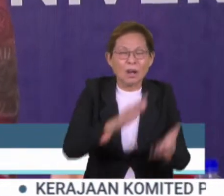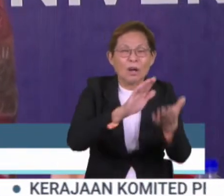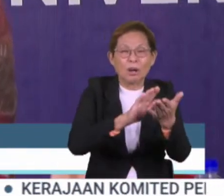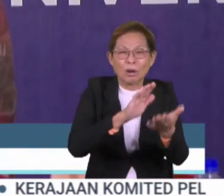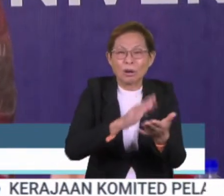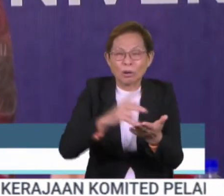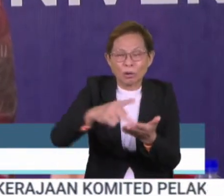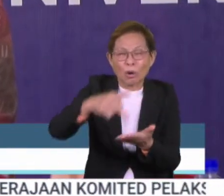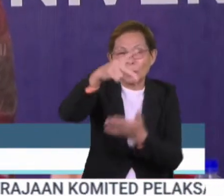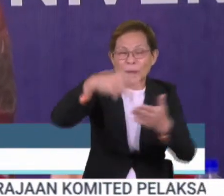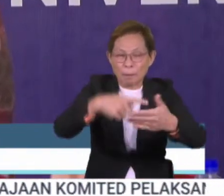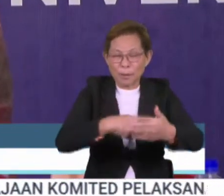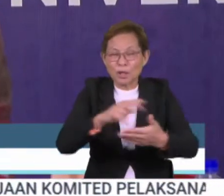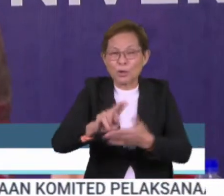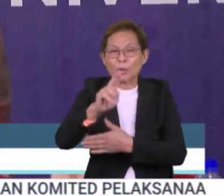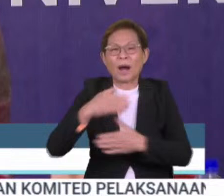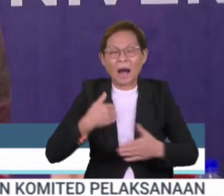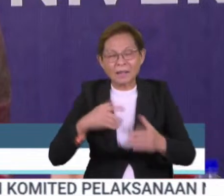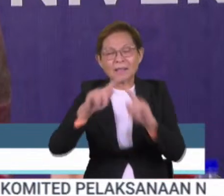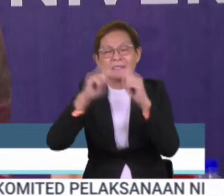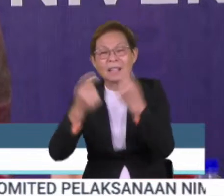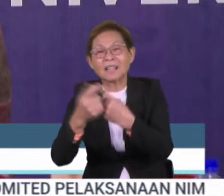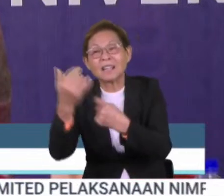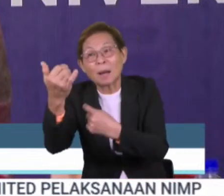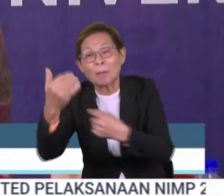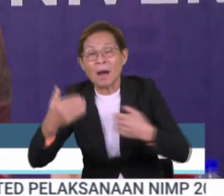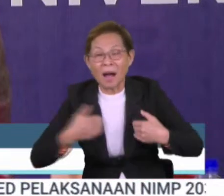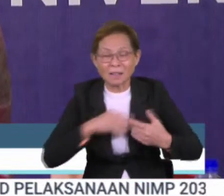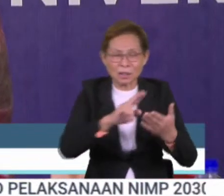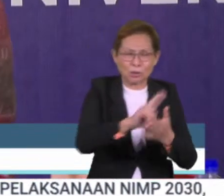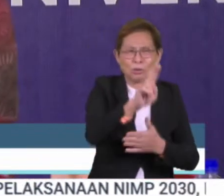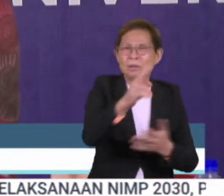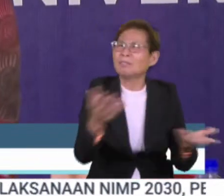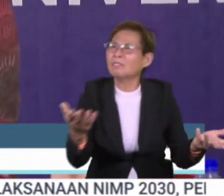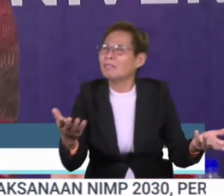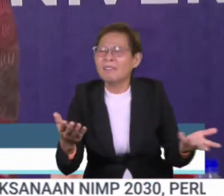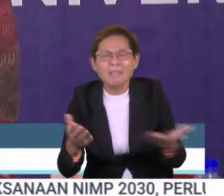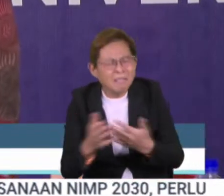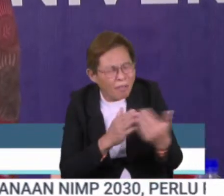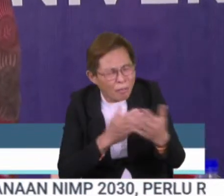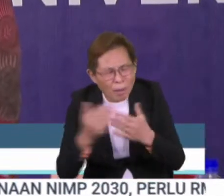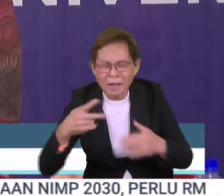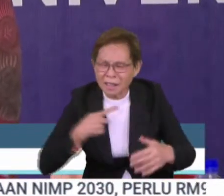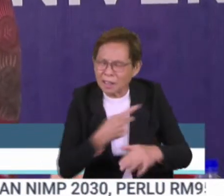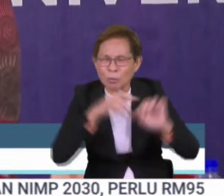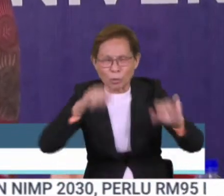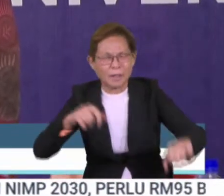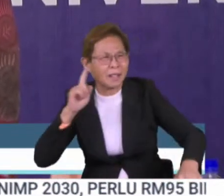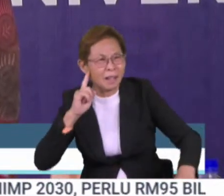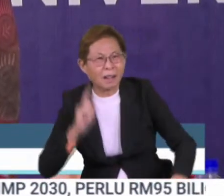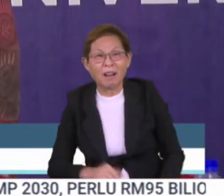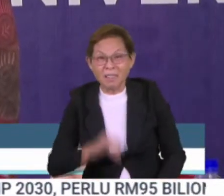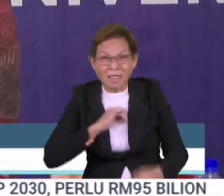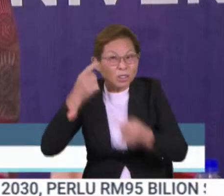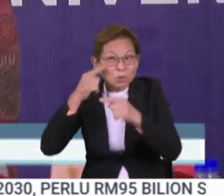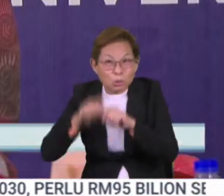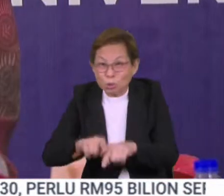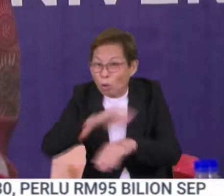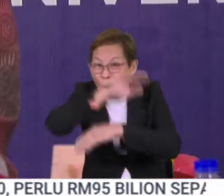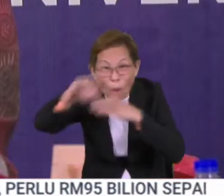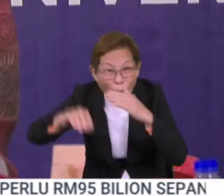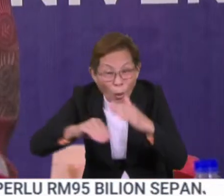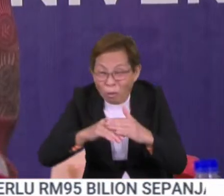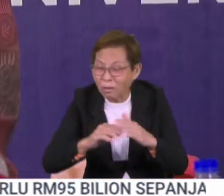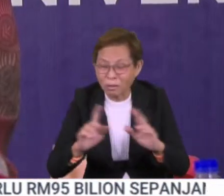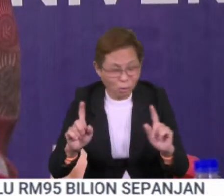matrikulasi, ada yang tingkatan 6, ada universiti. Ya? Apa salah kita dengar? Bukan saya setuju semua. Tapi kalau cadangan